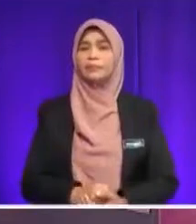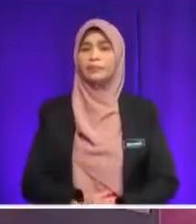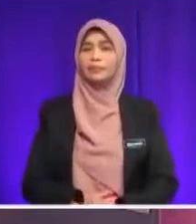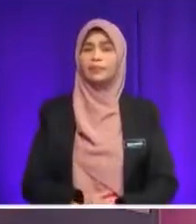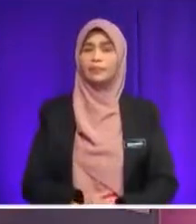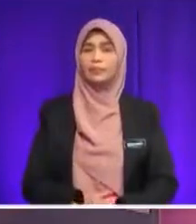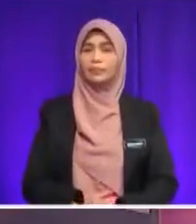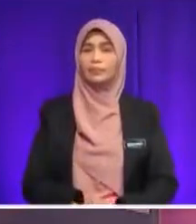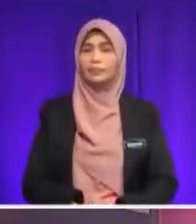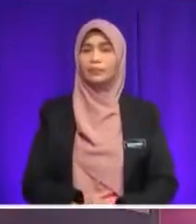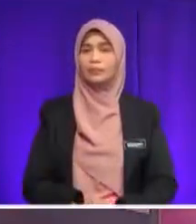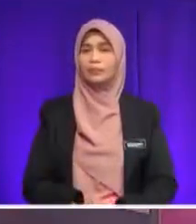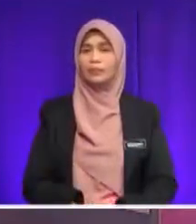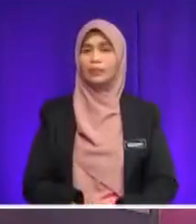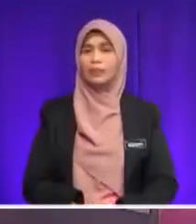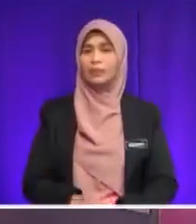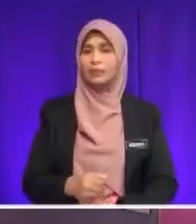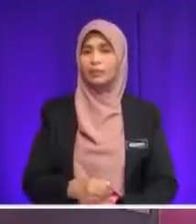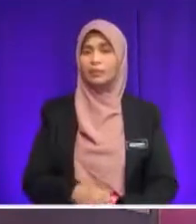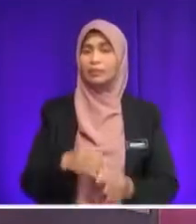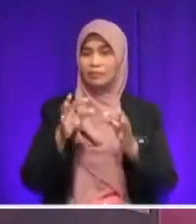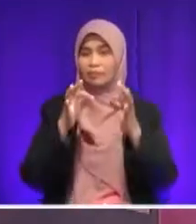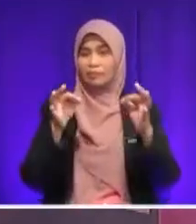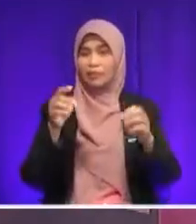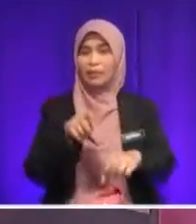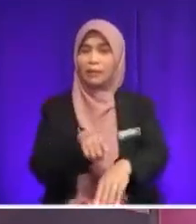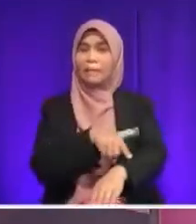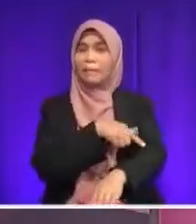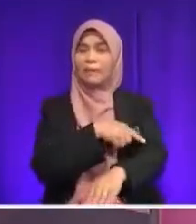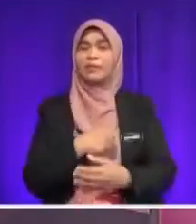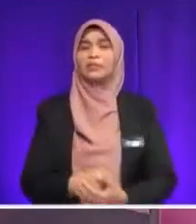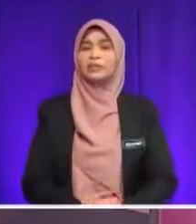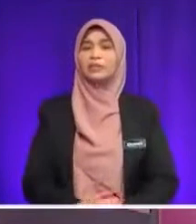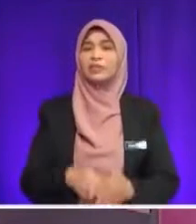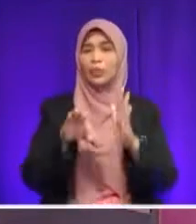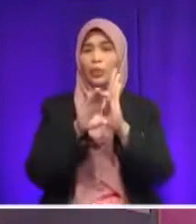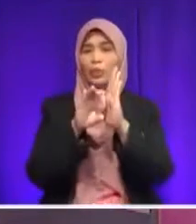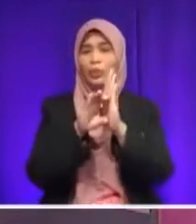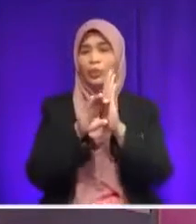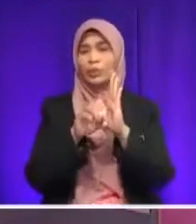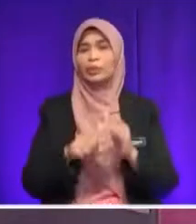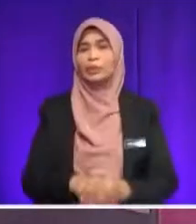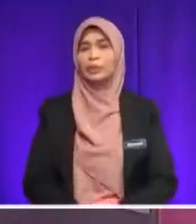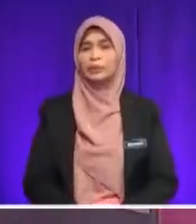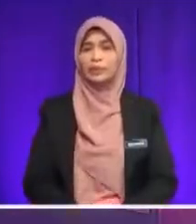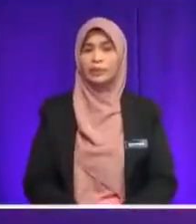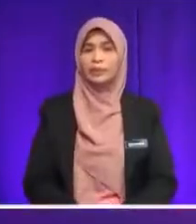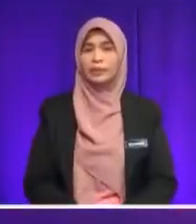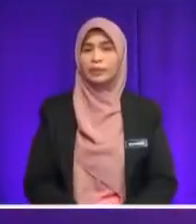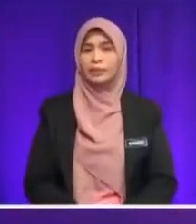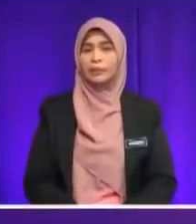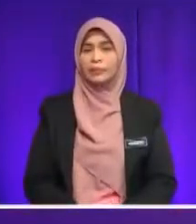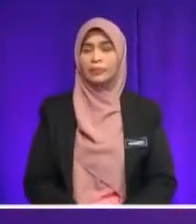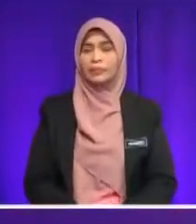eh panjangnya nggak sempat-sempat bisa jadi contoh Hai ah contoh